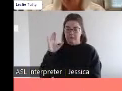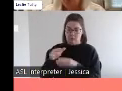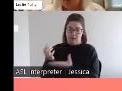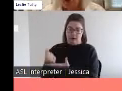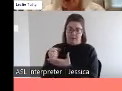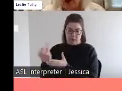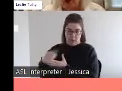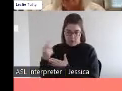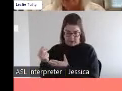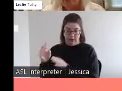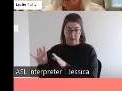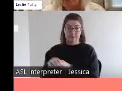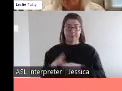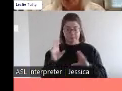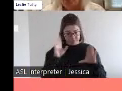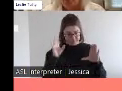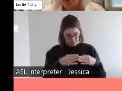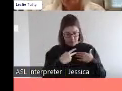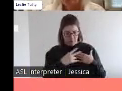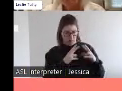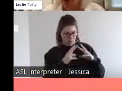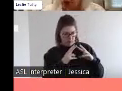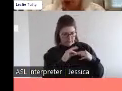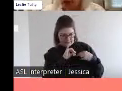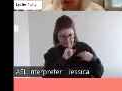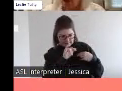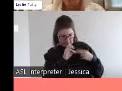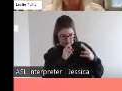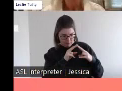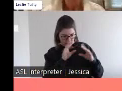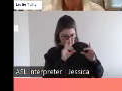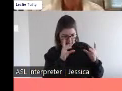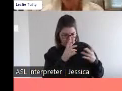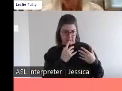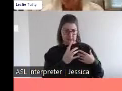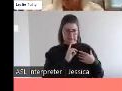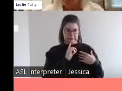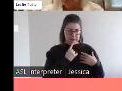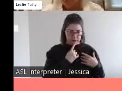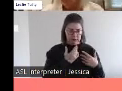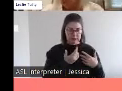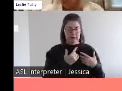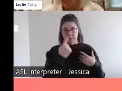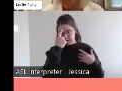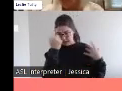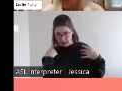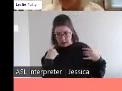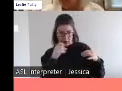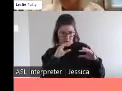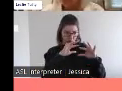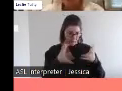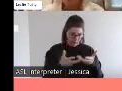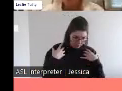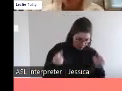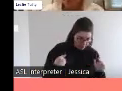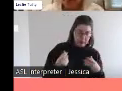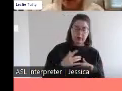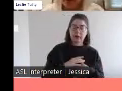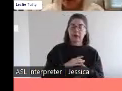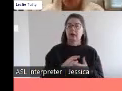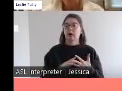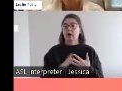Rivière qui traite des questions économiques de la première série de collecte de données. Nous